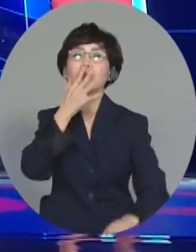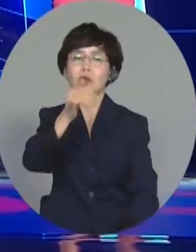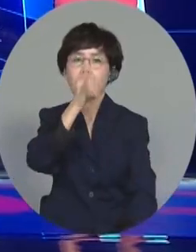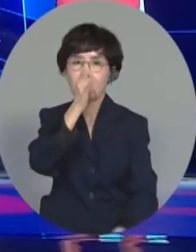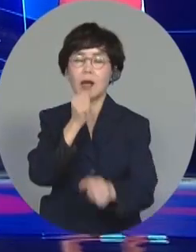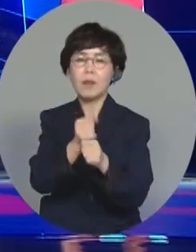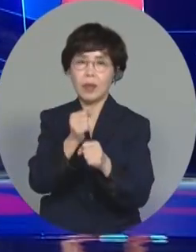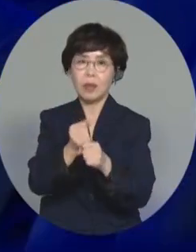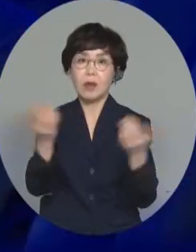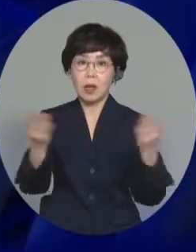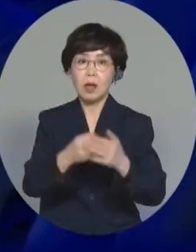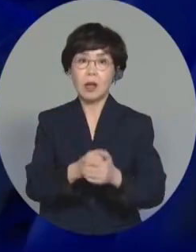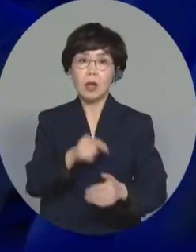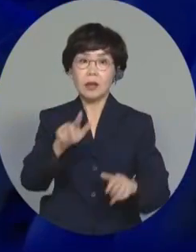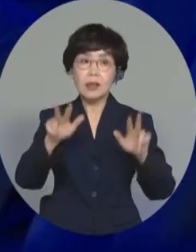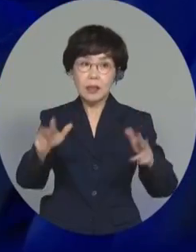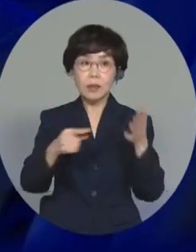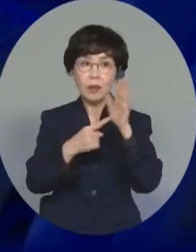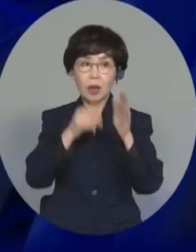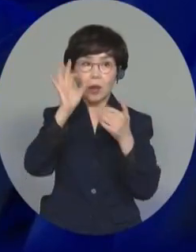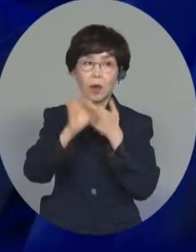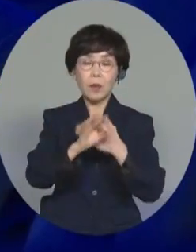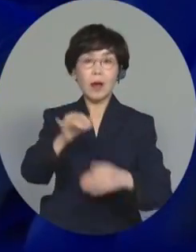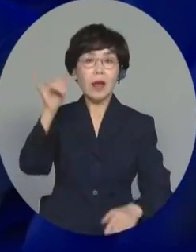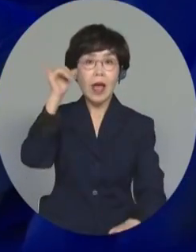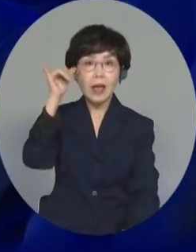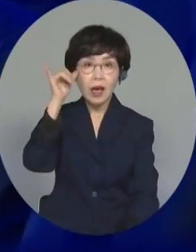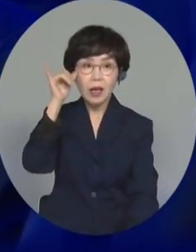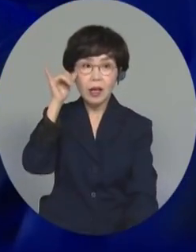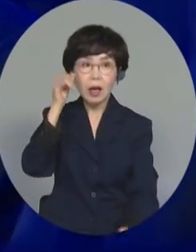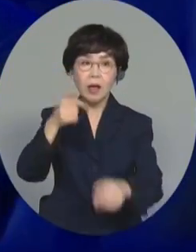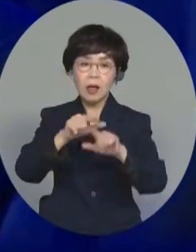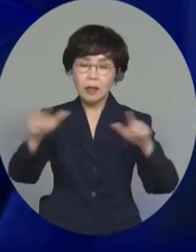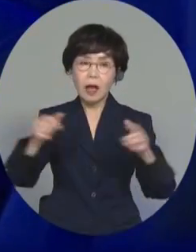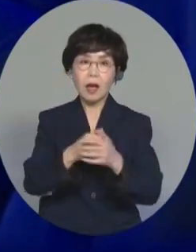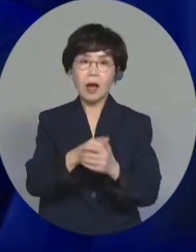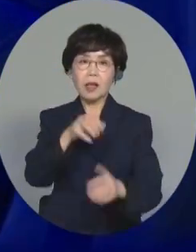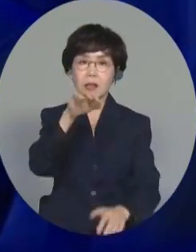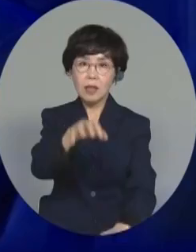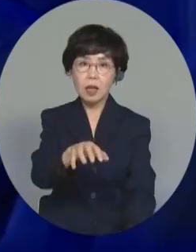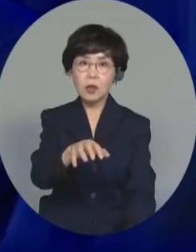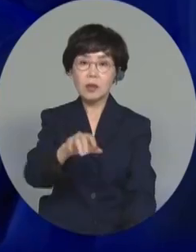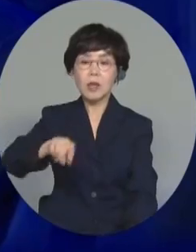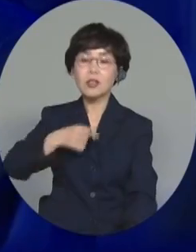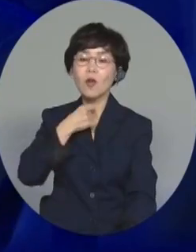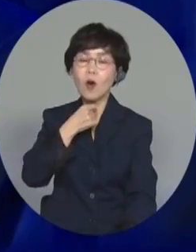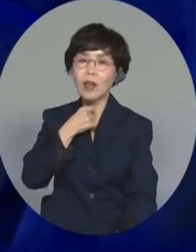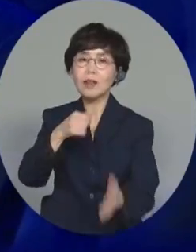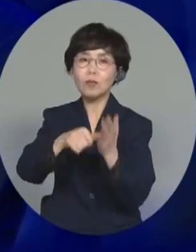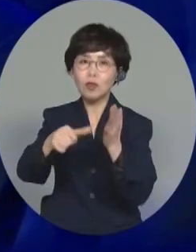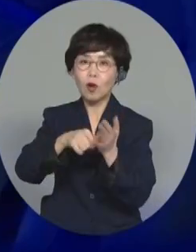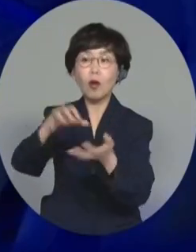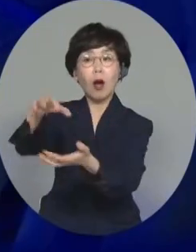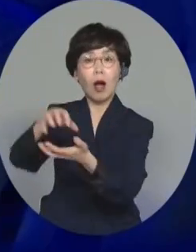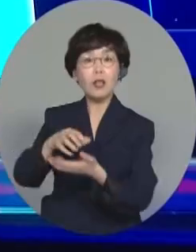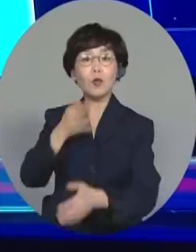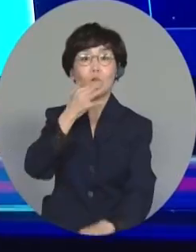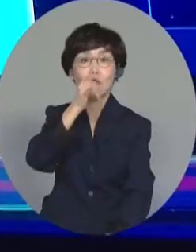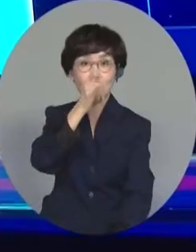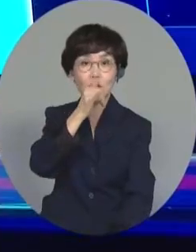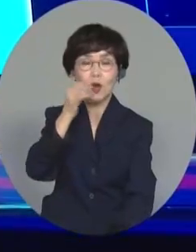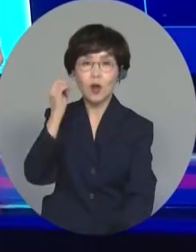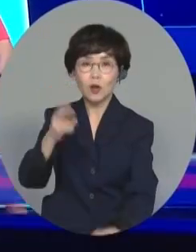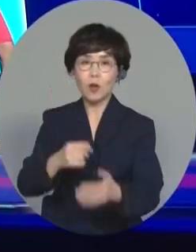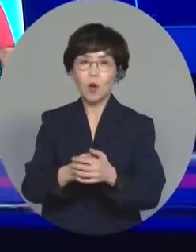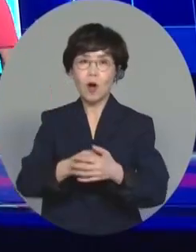있도록 하는 거죠. 여기 지금 보시면 이 AI가 다양한 장소에서 자신이 원하는 물건을 가지고 올 수도 있고요.